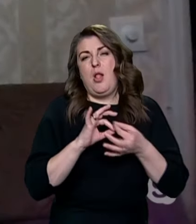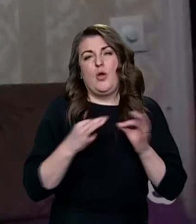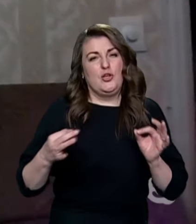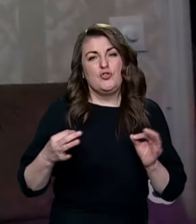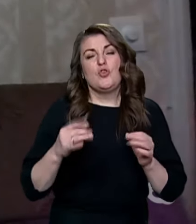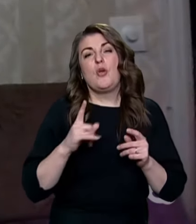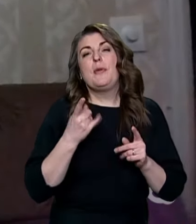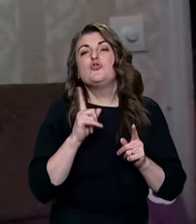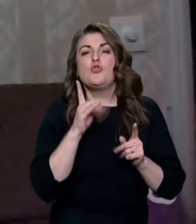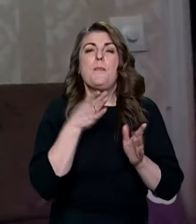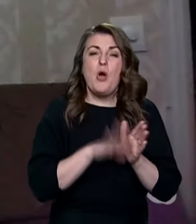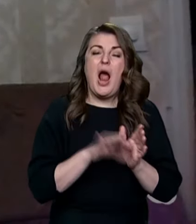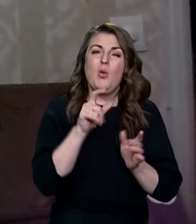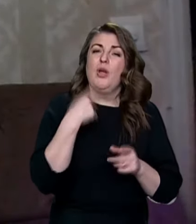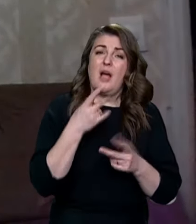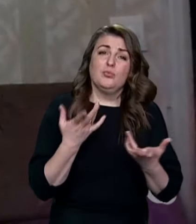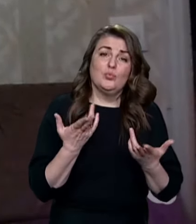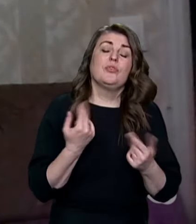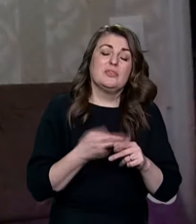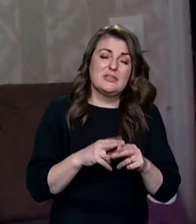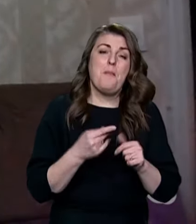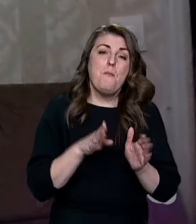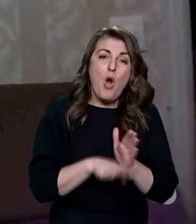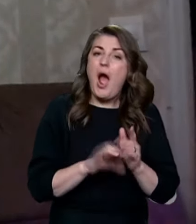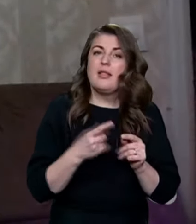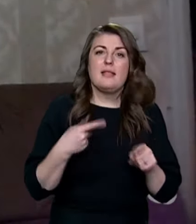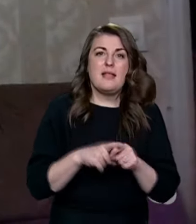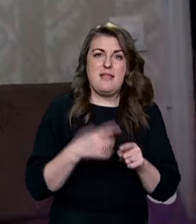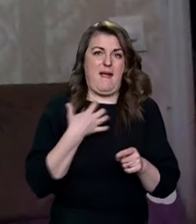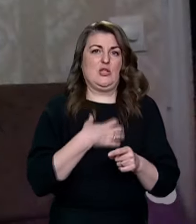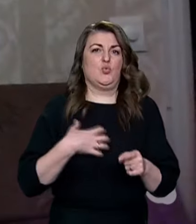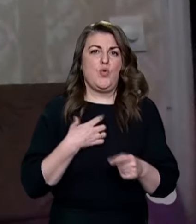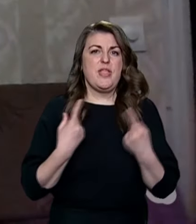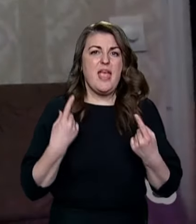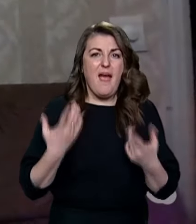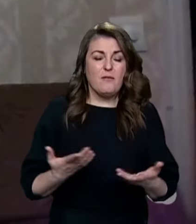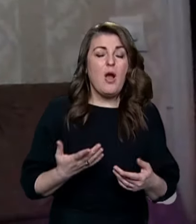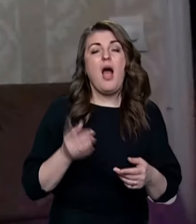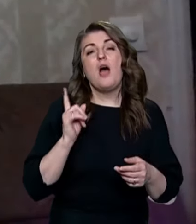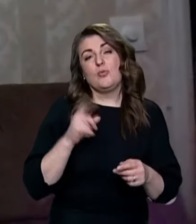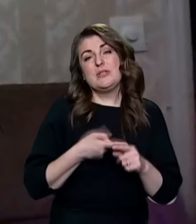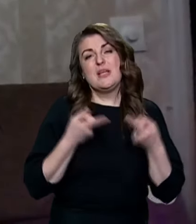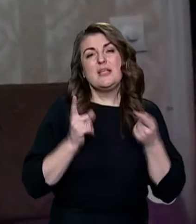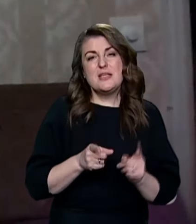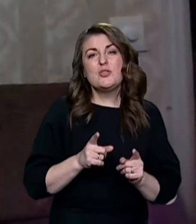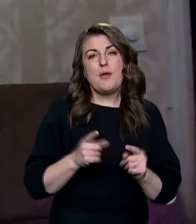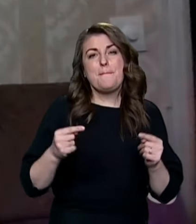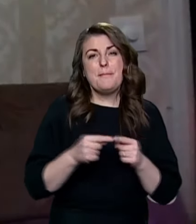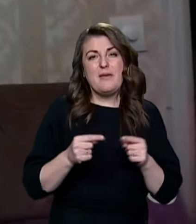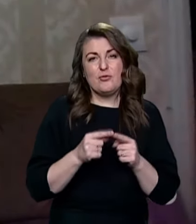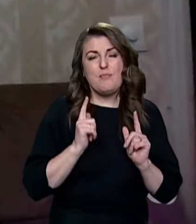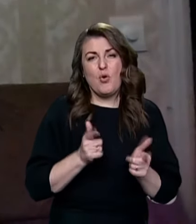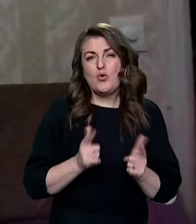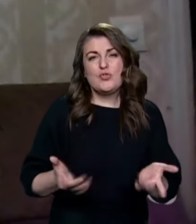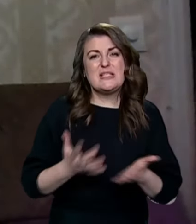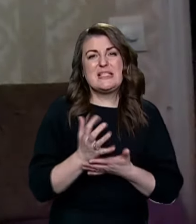щось погіршилось, але люди кажуть, ну це ж так погіршилось, але не так суттєво. І тому це дійсно певний,